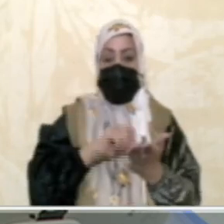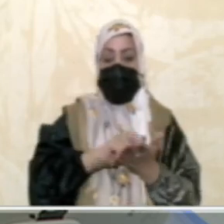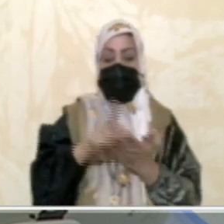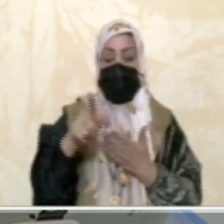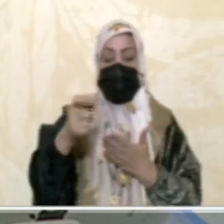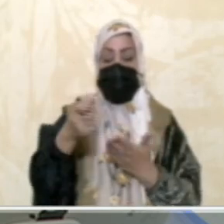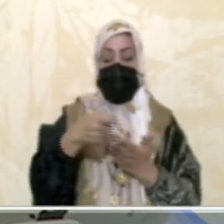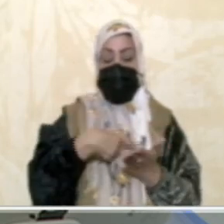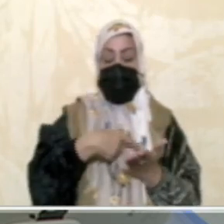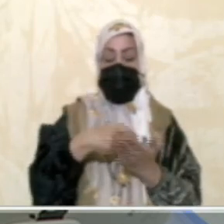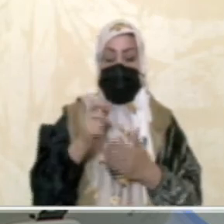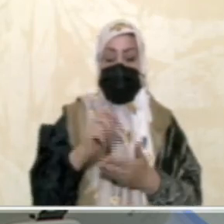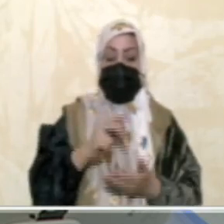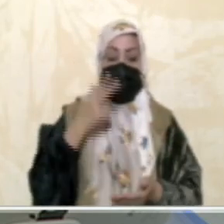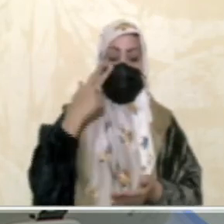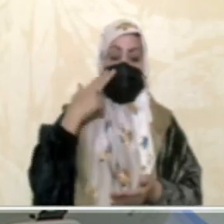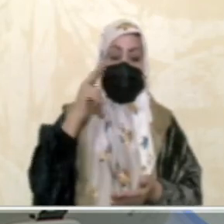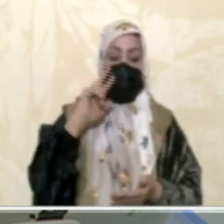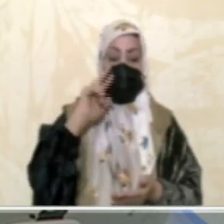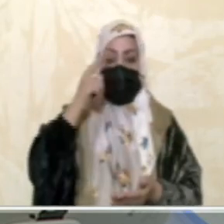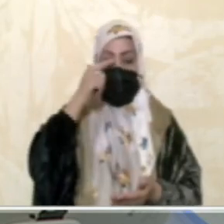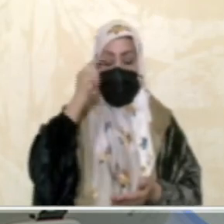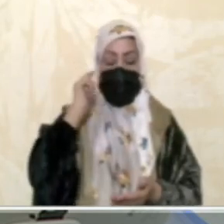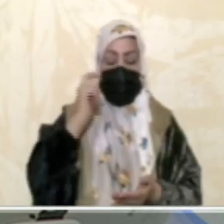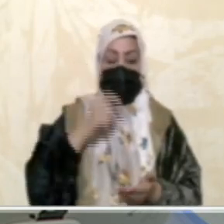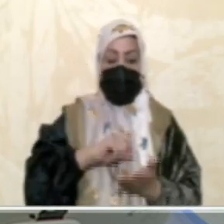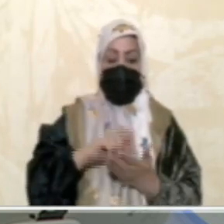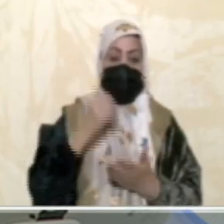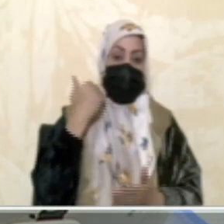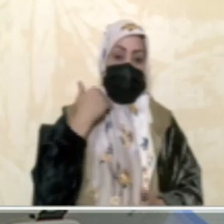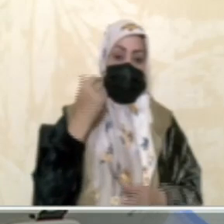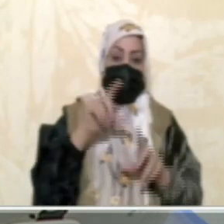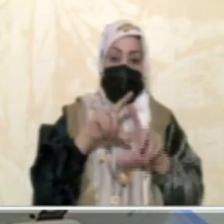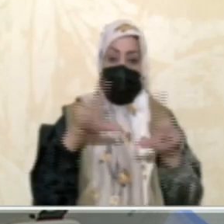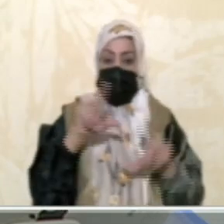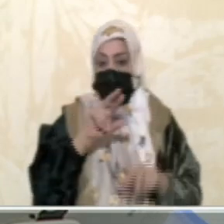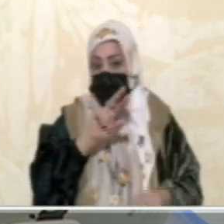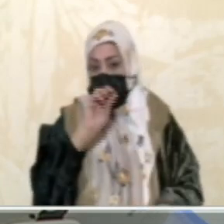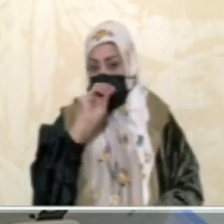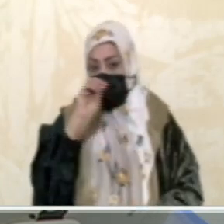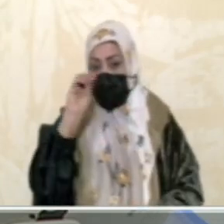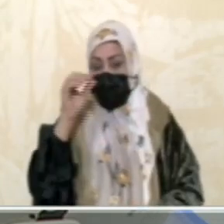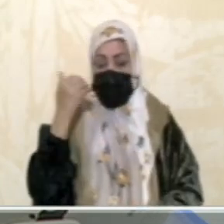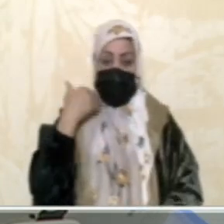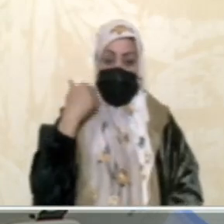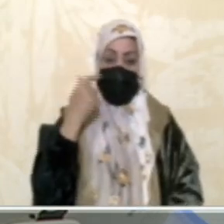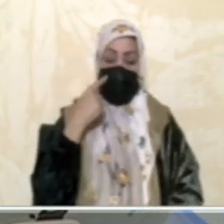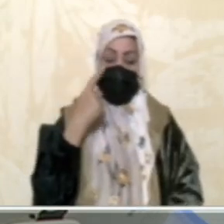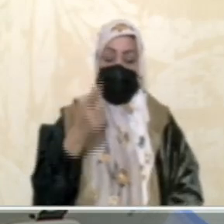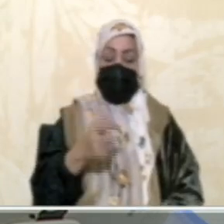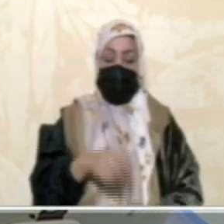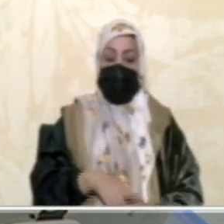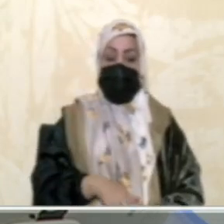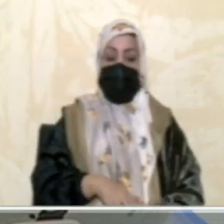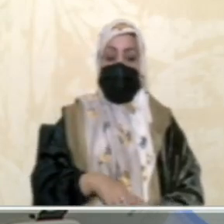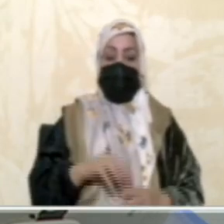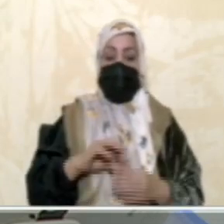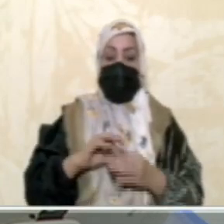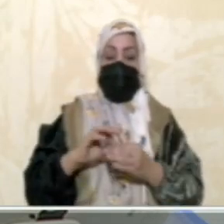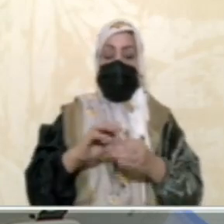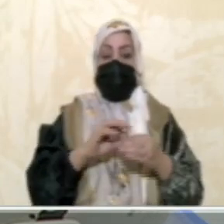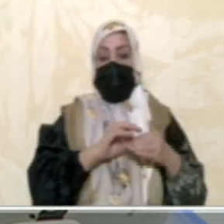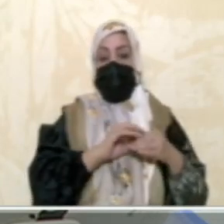على الارقام الظاهره اسفل الشاشه وكذلك متابعتنا او متابعه البرنامج ايضا